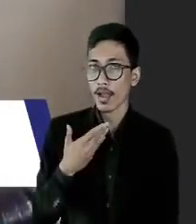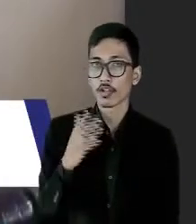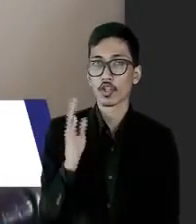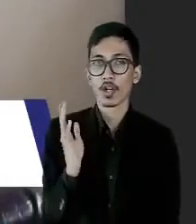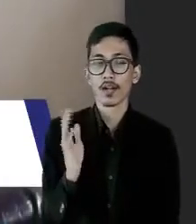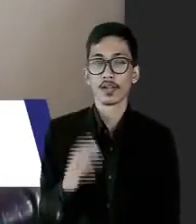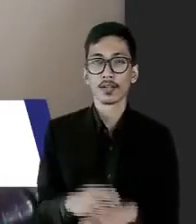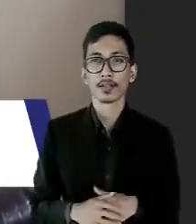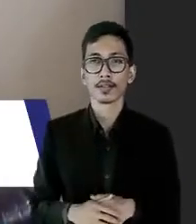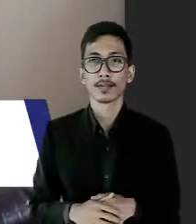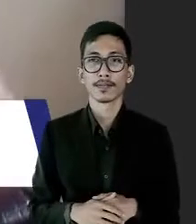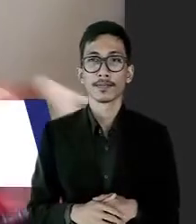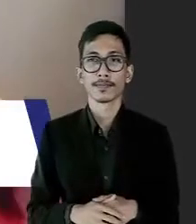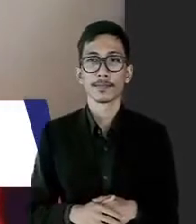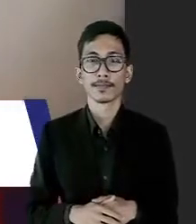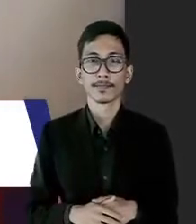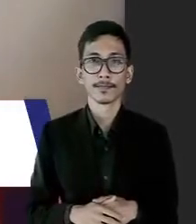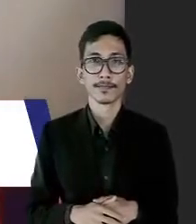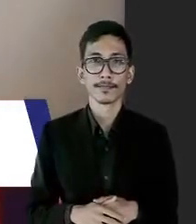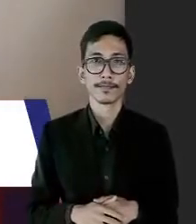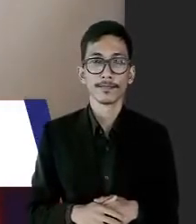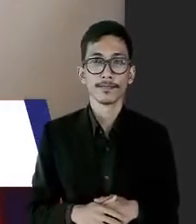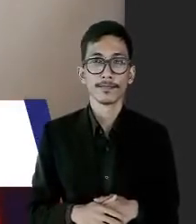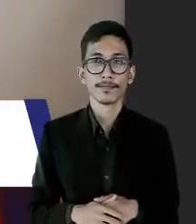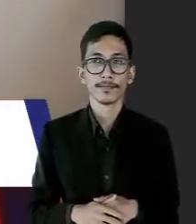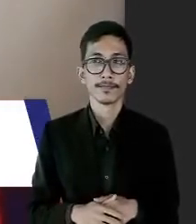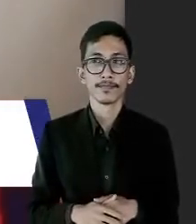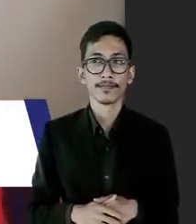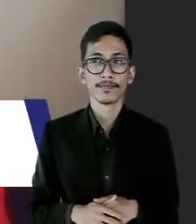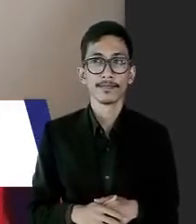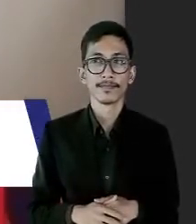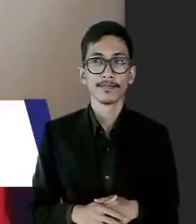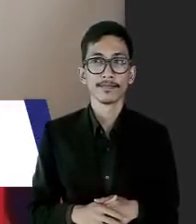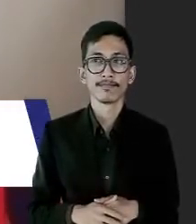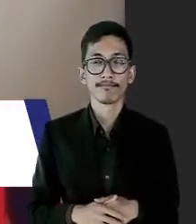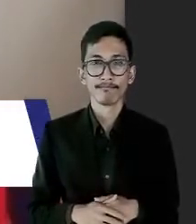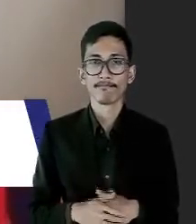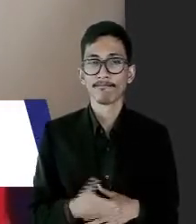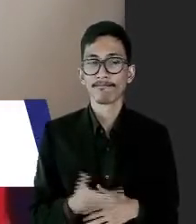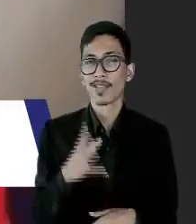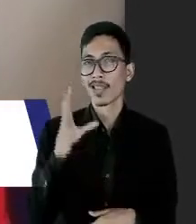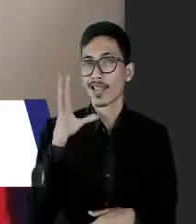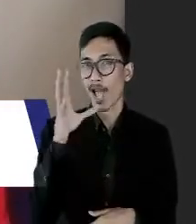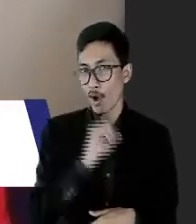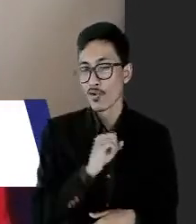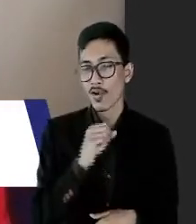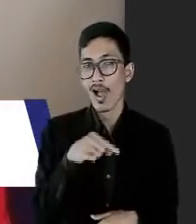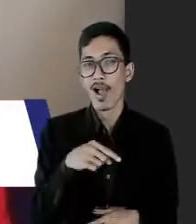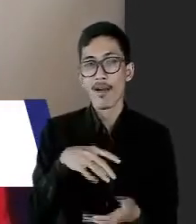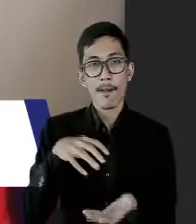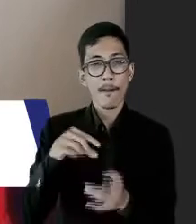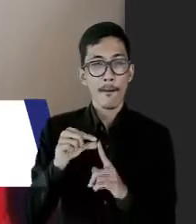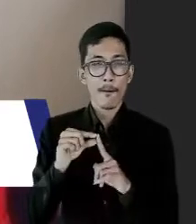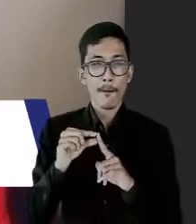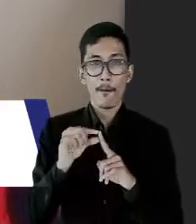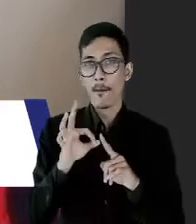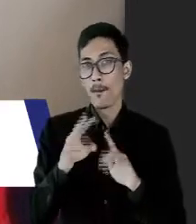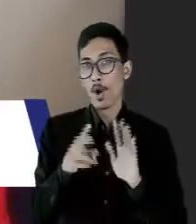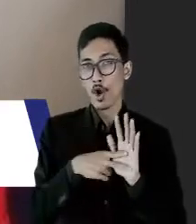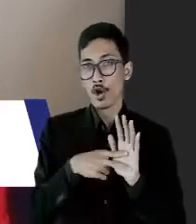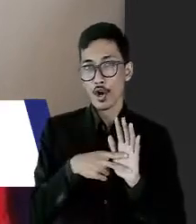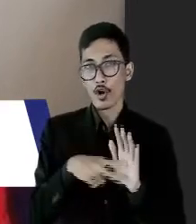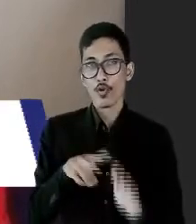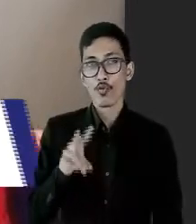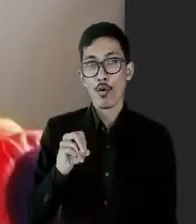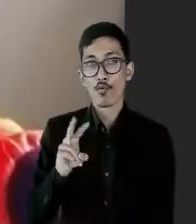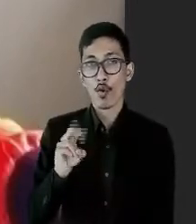Jakarta. Terima kasih. Mungkin perlu kita ketahui bersama bahwa pelaksanaan PON 20 tahun